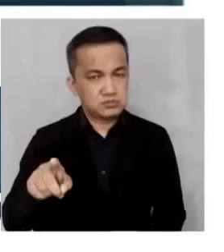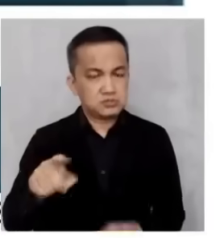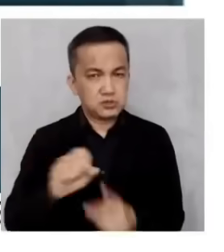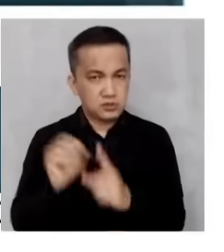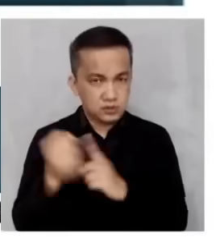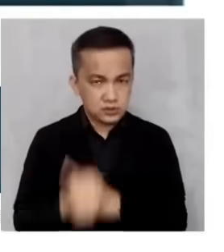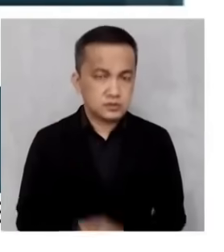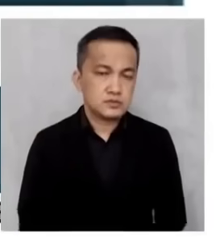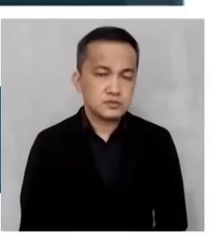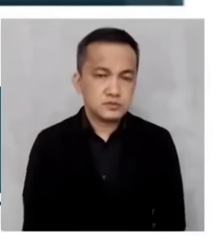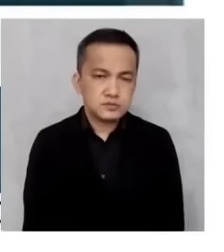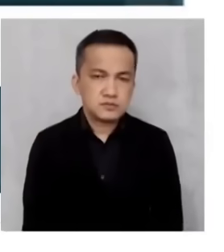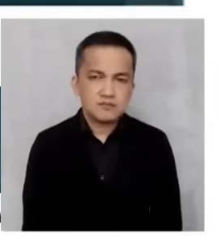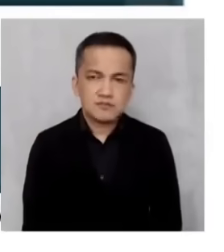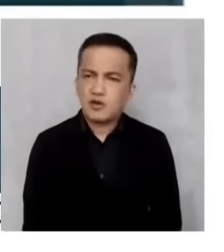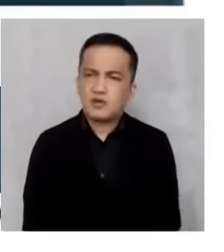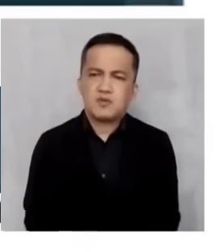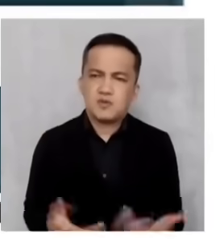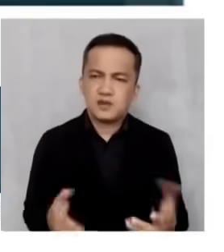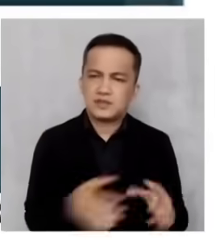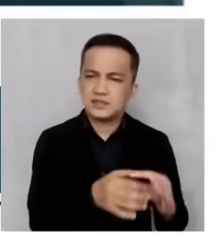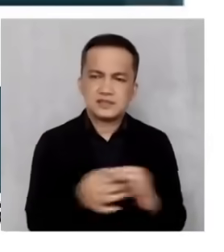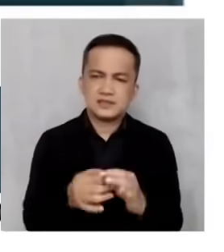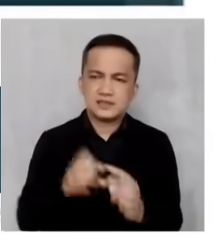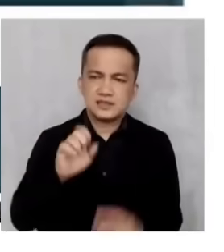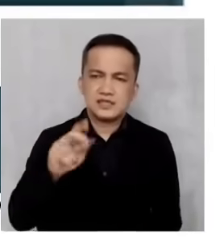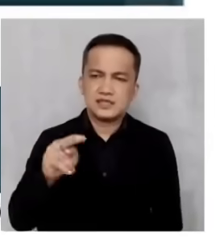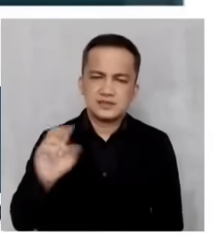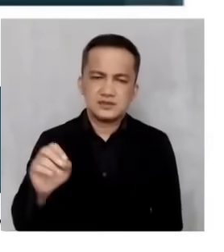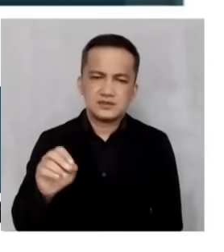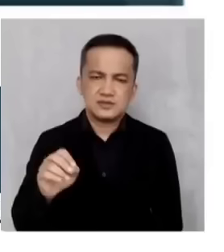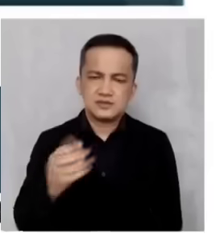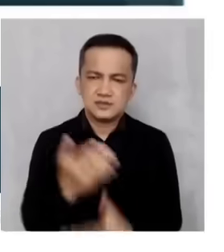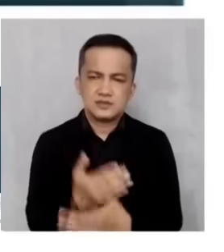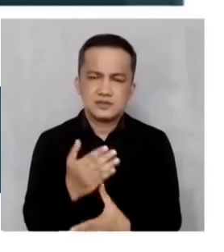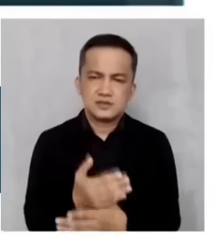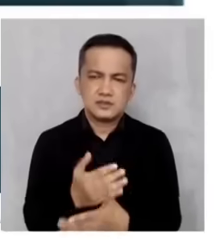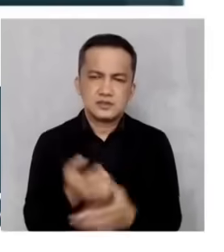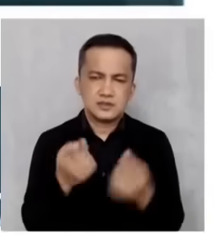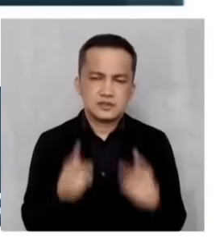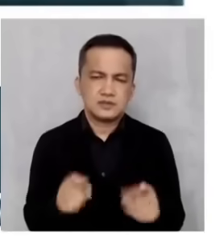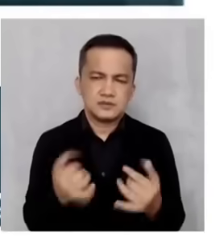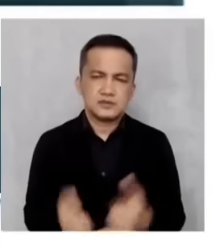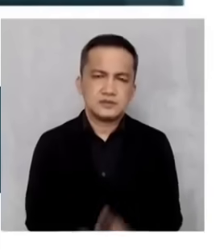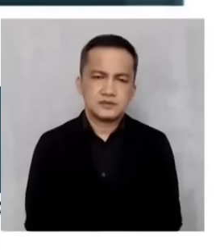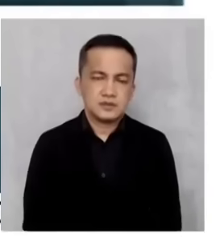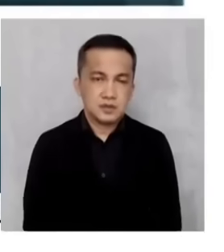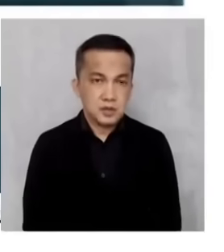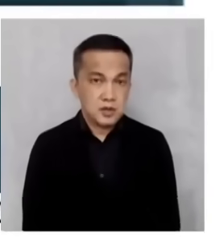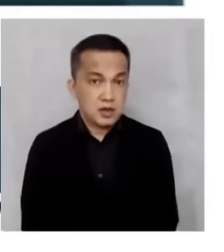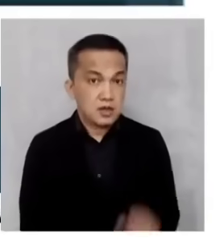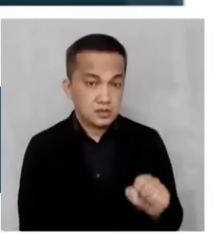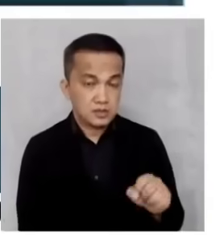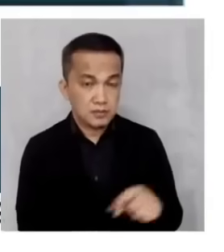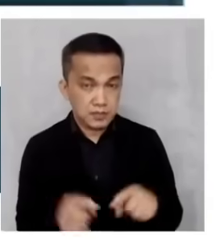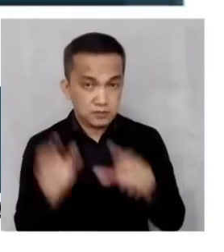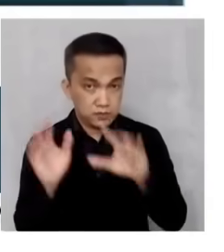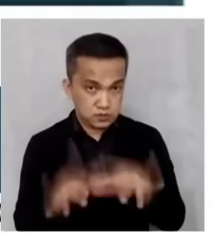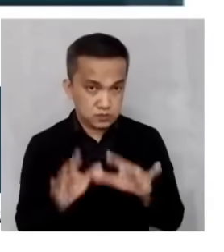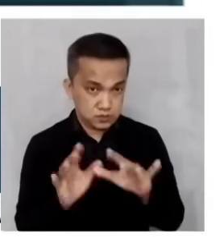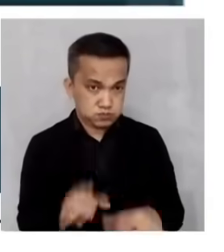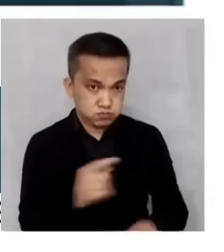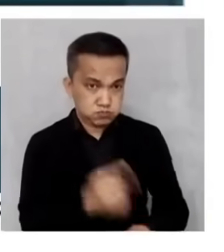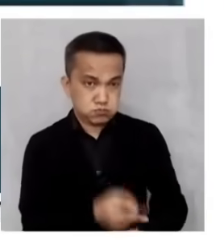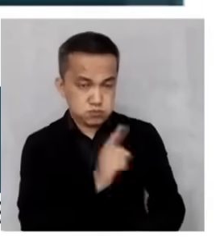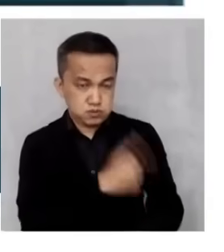Dahil wala pong ikinalaman po yung El Nino po dito po sa disturbances na nangyayari po sa ngayon. Opo, pero yung pagbuhos po ng ganun kalakas